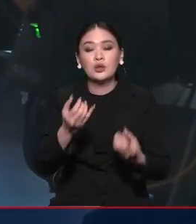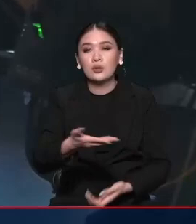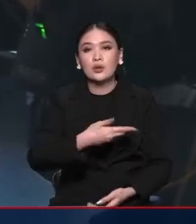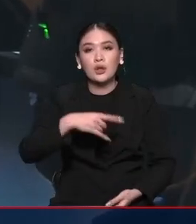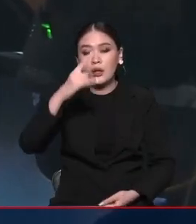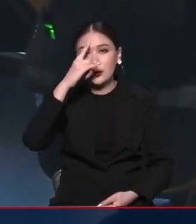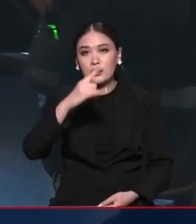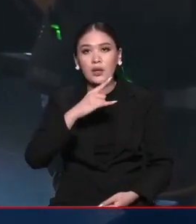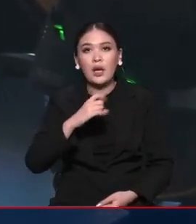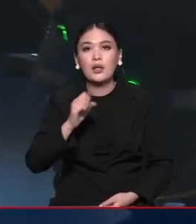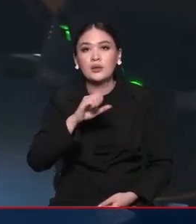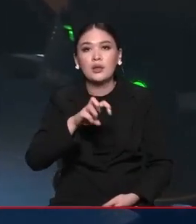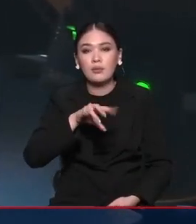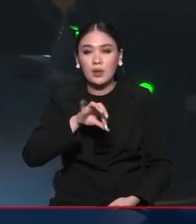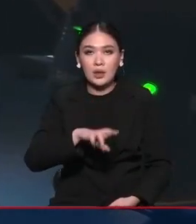халқы ассамблеясының